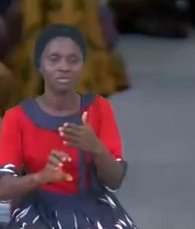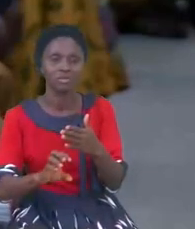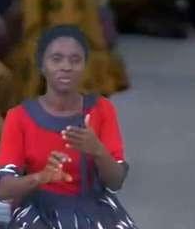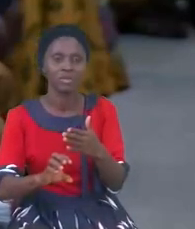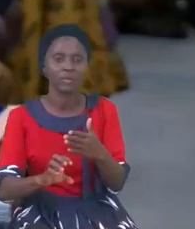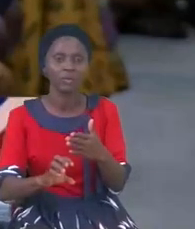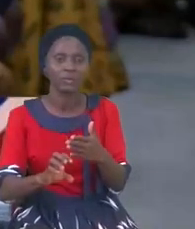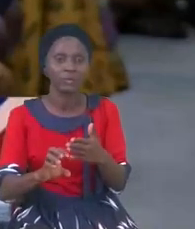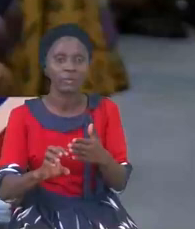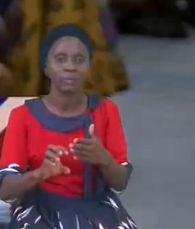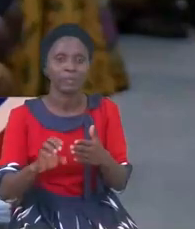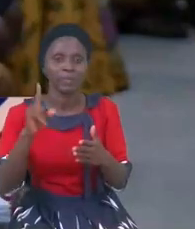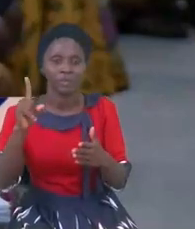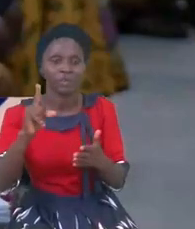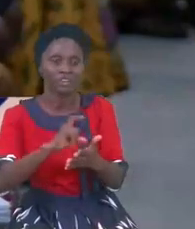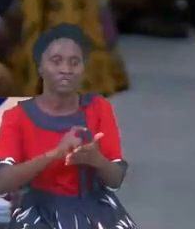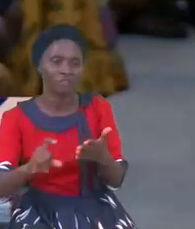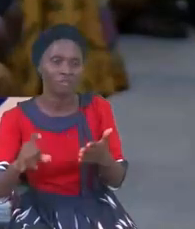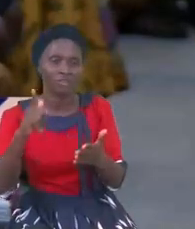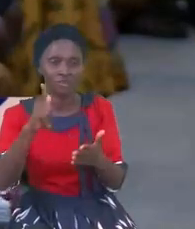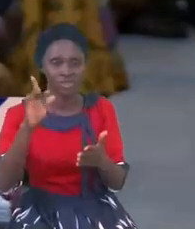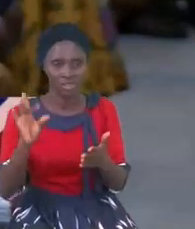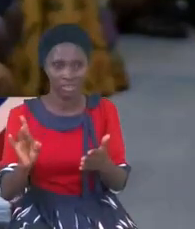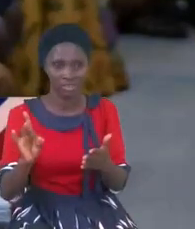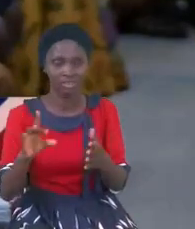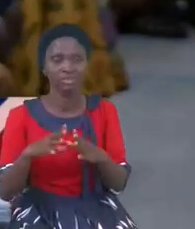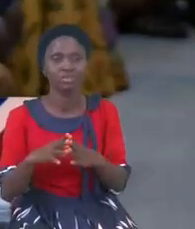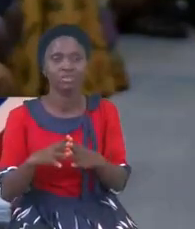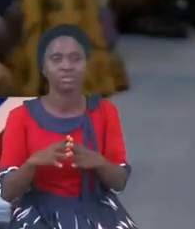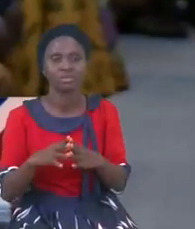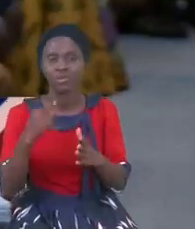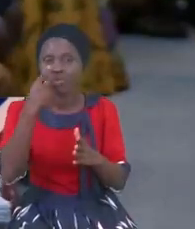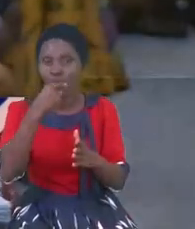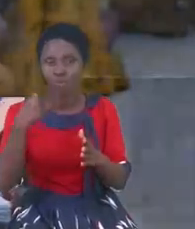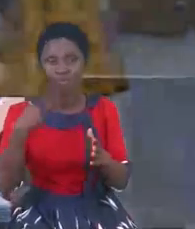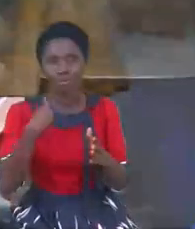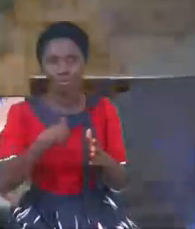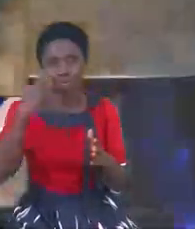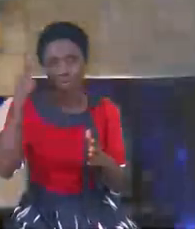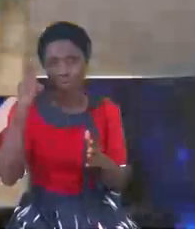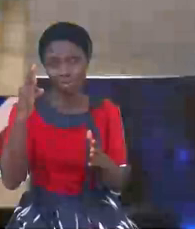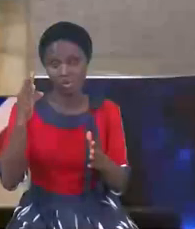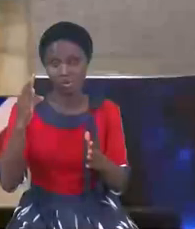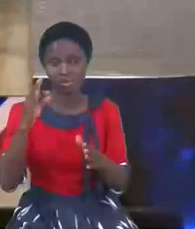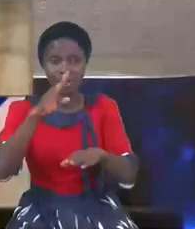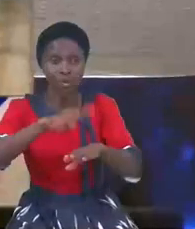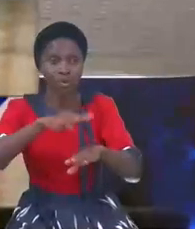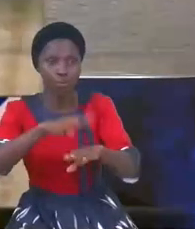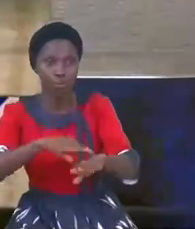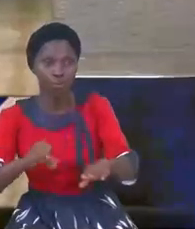1, verset 28. C'est lui que nous annonçons, exhortant tout homme